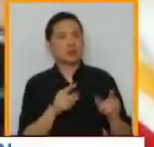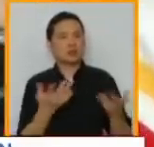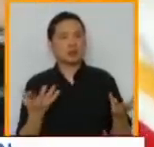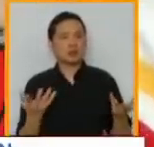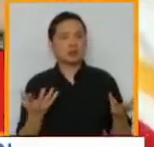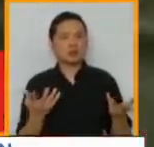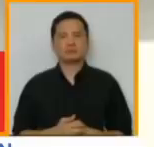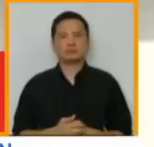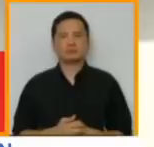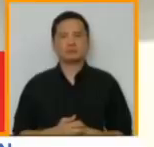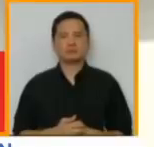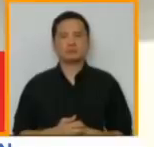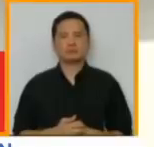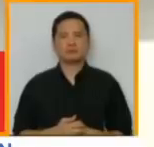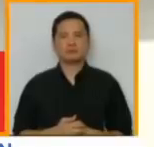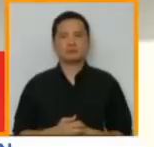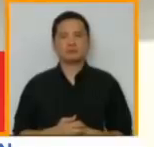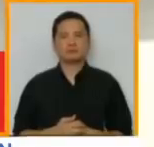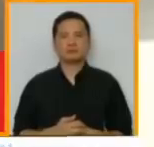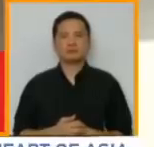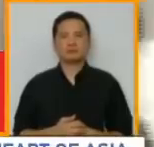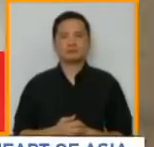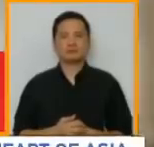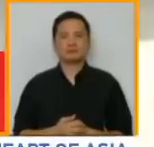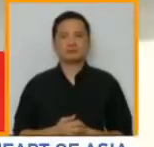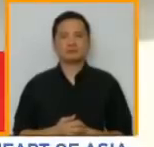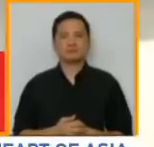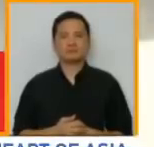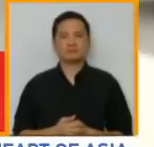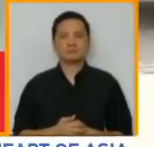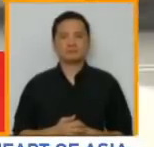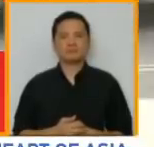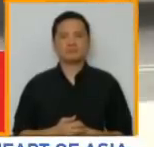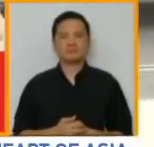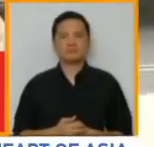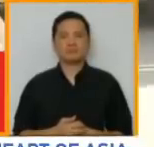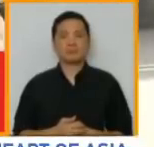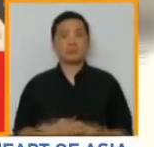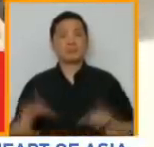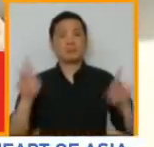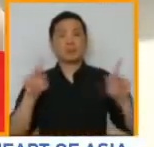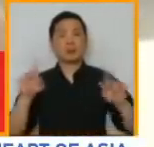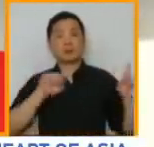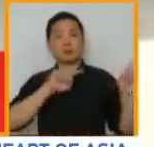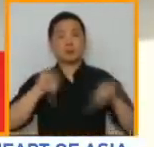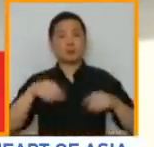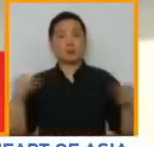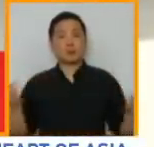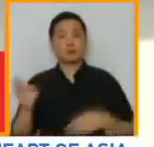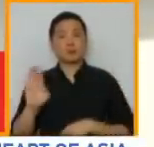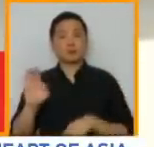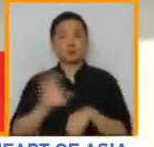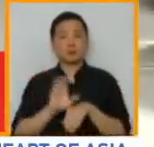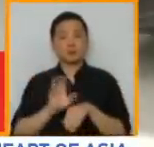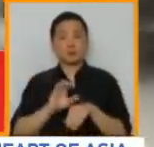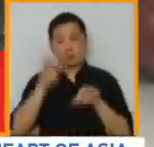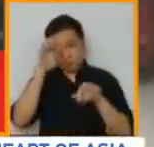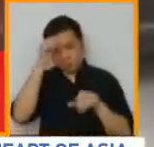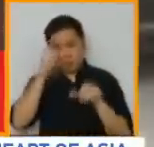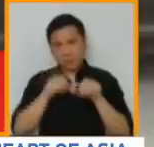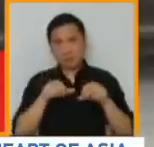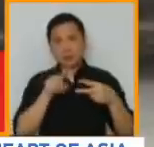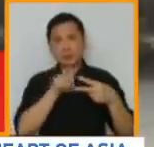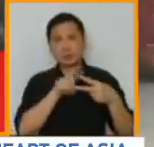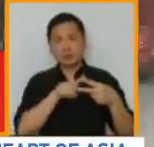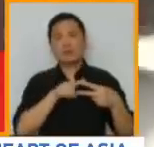Mangangalakal na lang. Sa mga pupunta pa lang dito sa Baclaran Church, dalawang bagay huwag niyong kakalimutan. Face shield at vaccination card